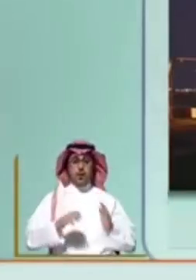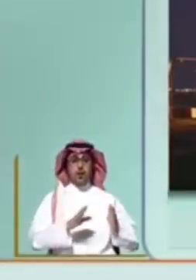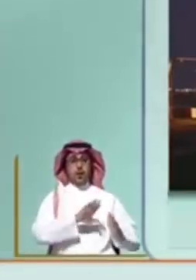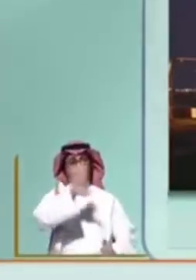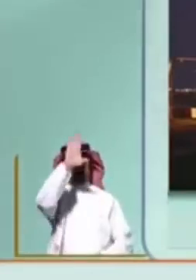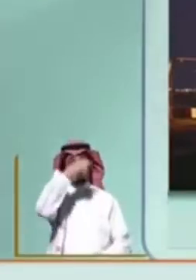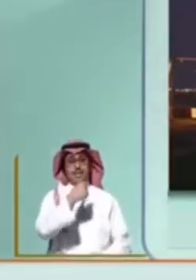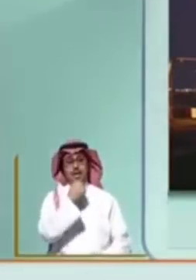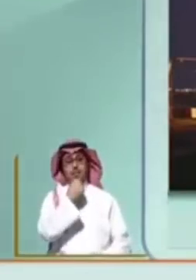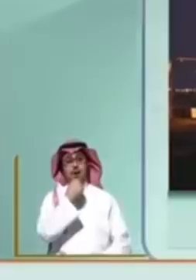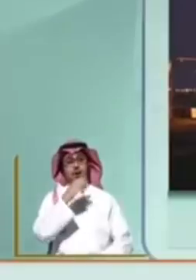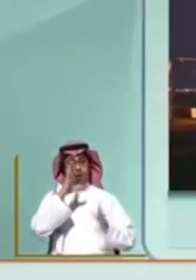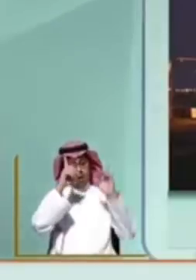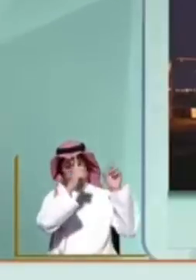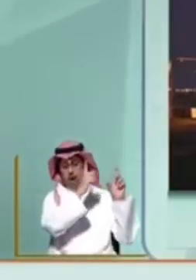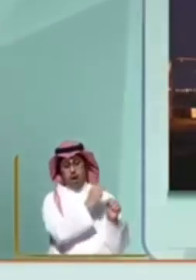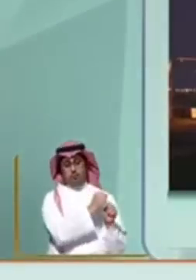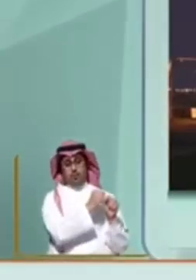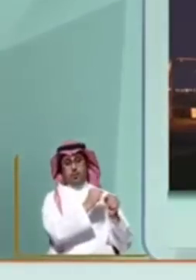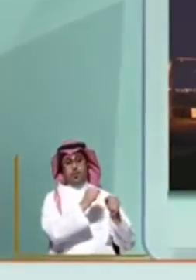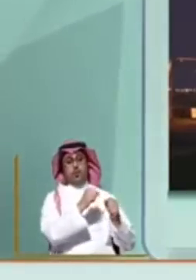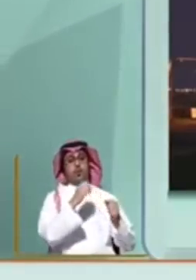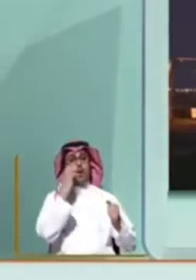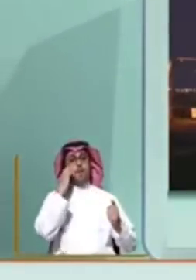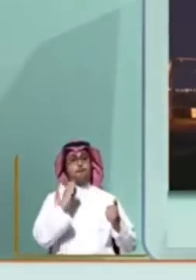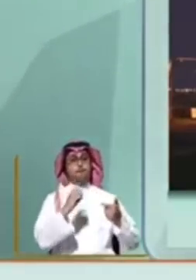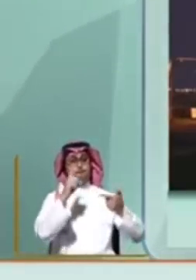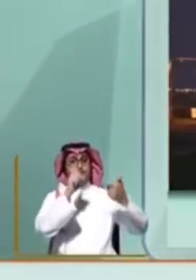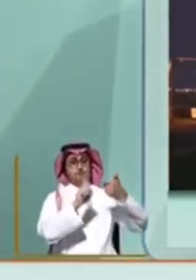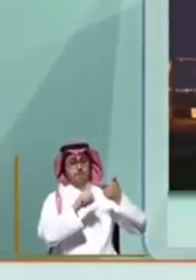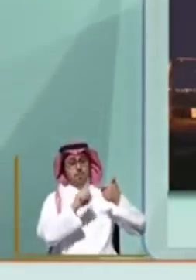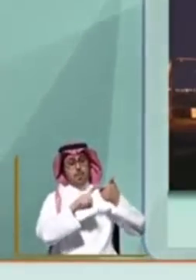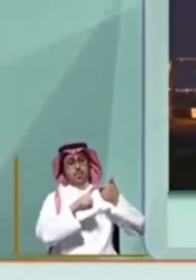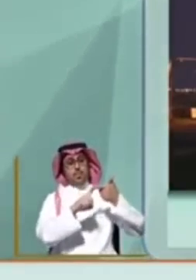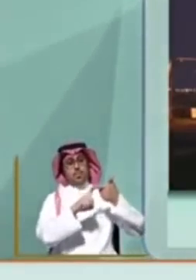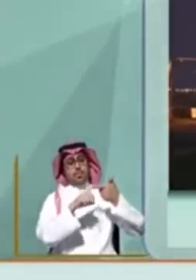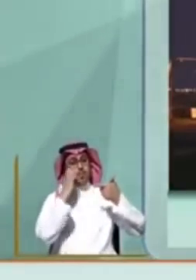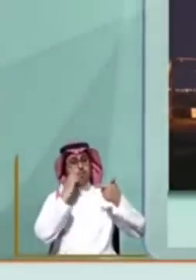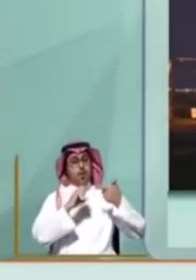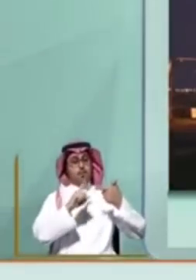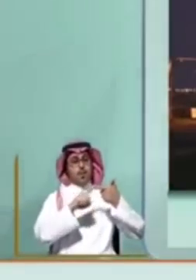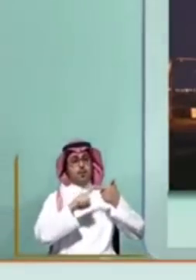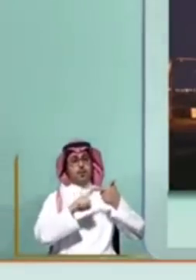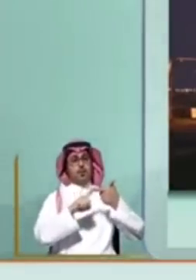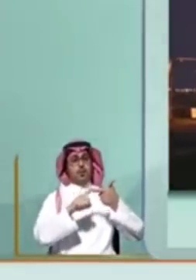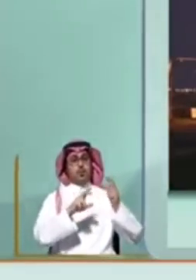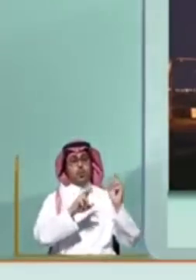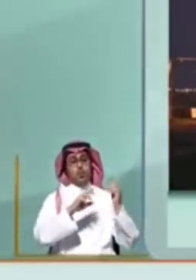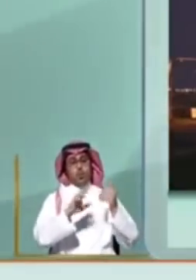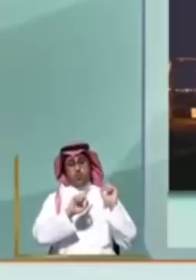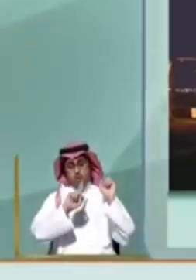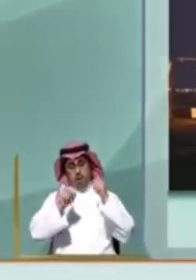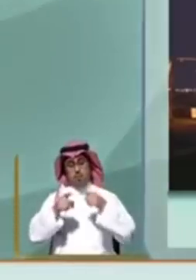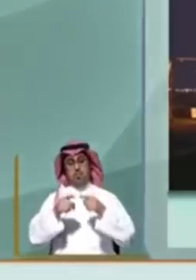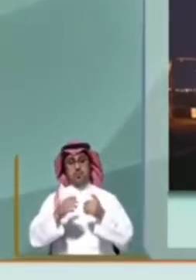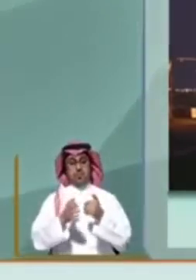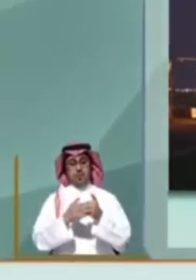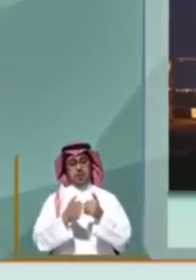الشريفين الملك سلمان بن عبد العزيز، واهتمام ومتابعة من سمو سيدي ولي العهد لكل ما يخدم الوطن